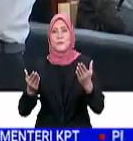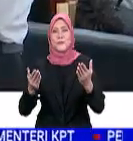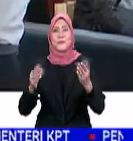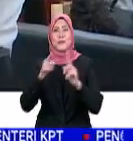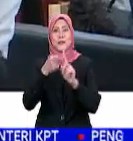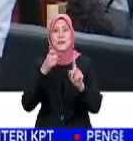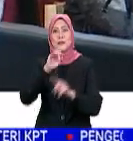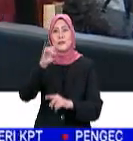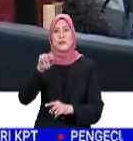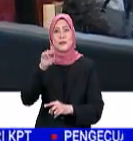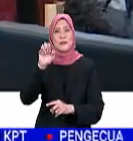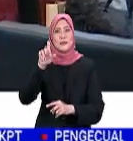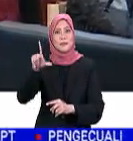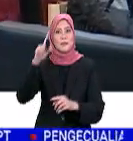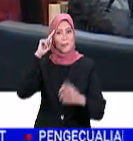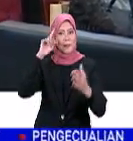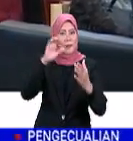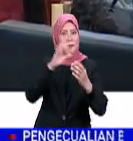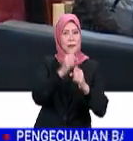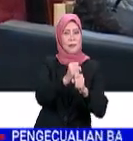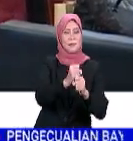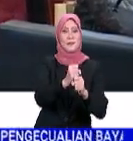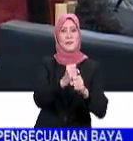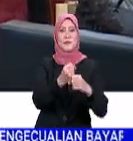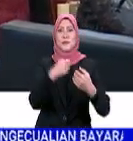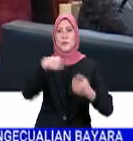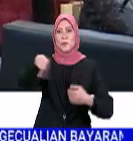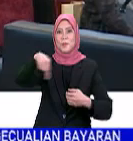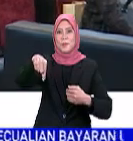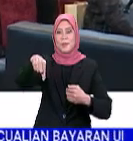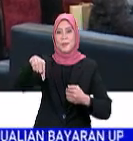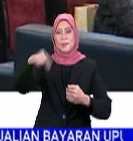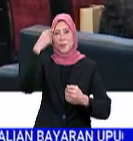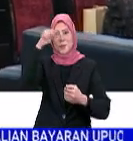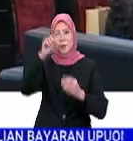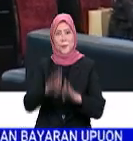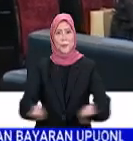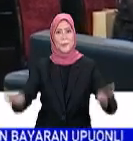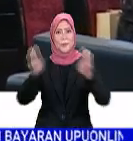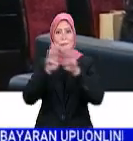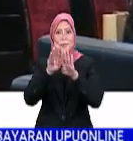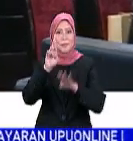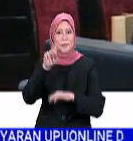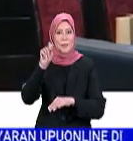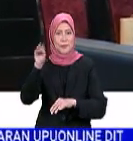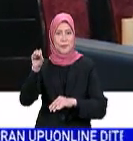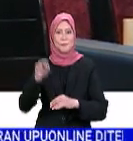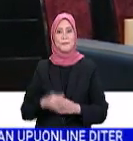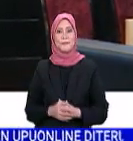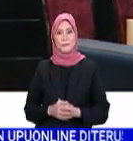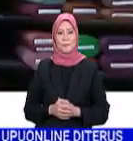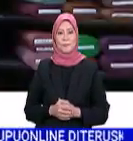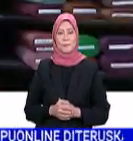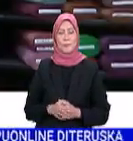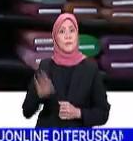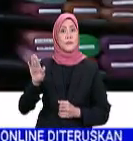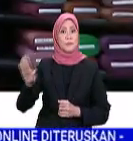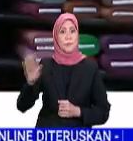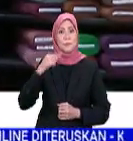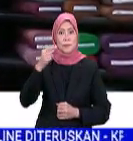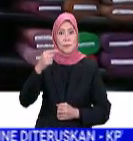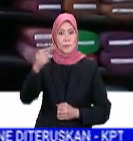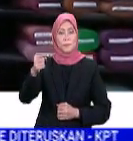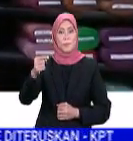fadp h.k. ia yakin dengan quality penyampaian by the artian selama ini tambahan pula